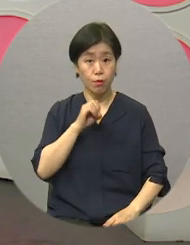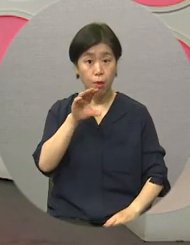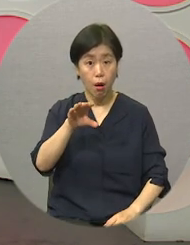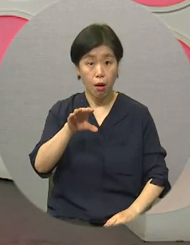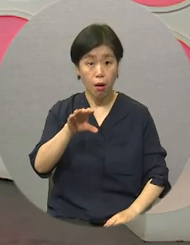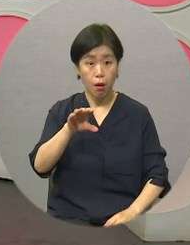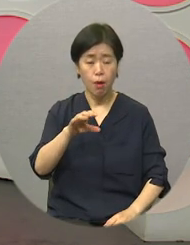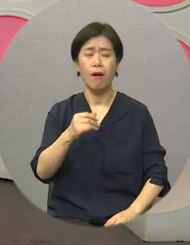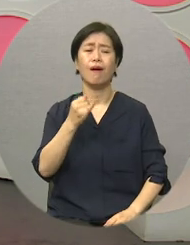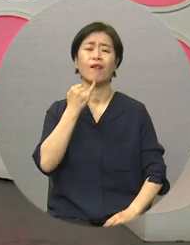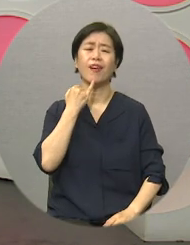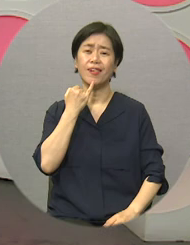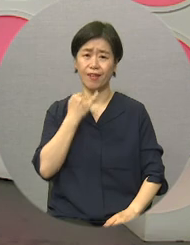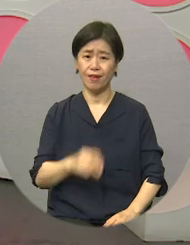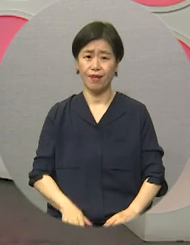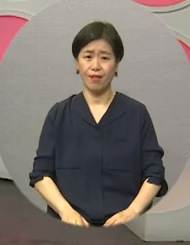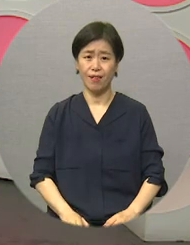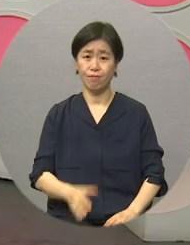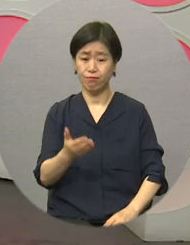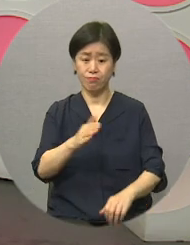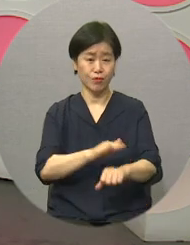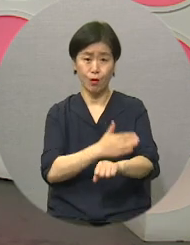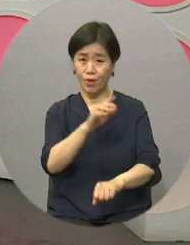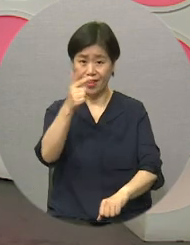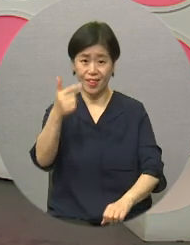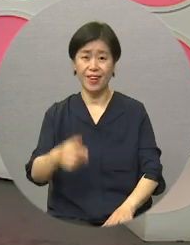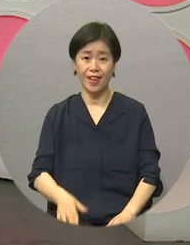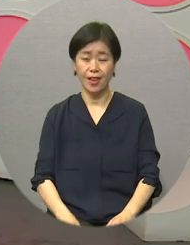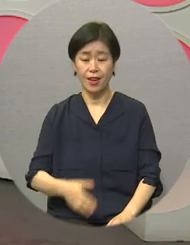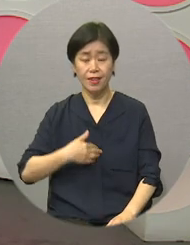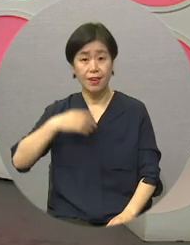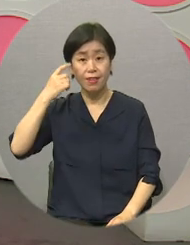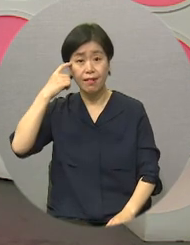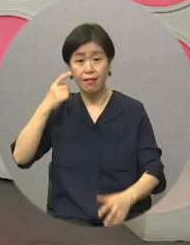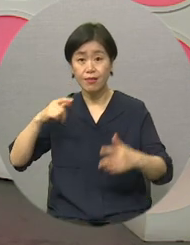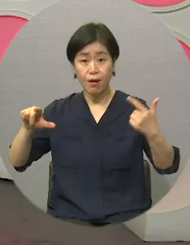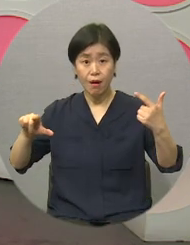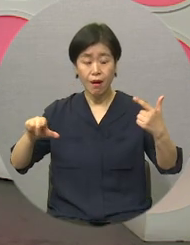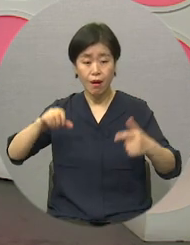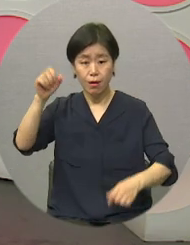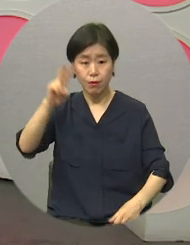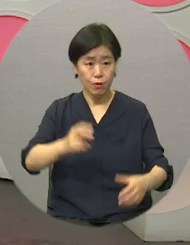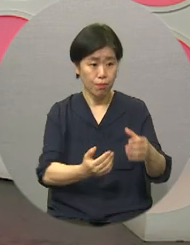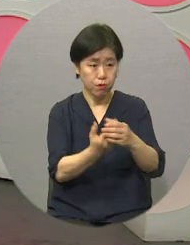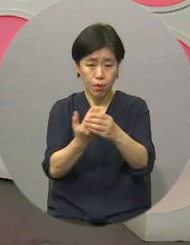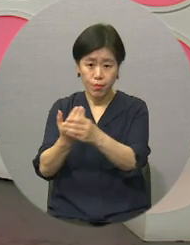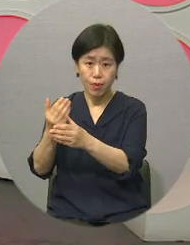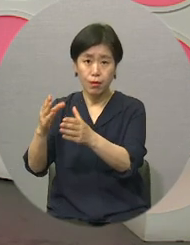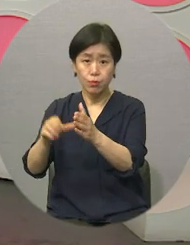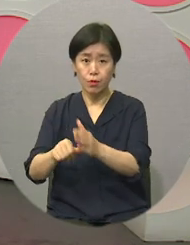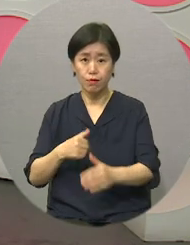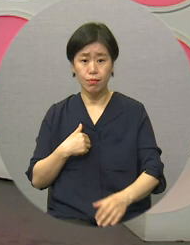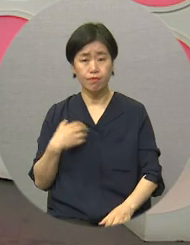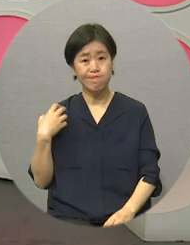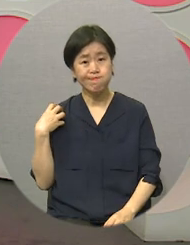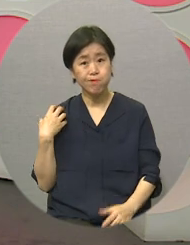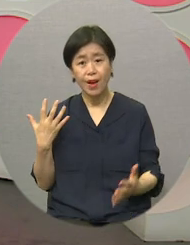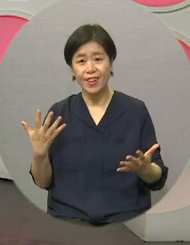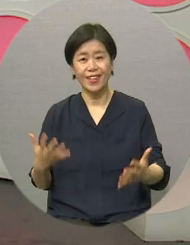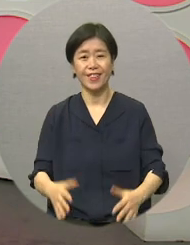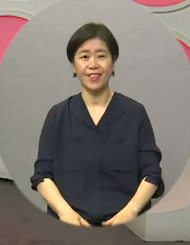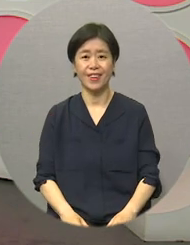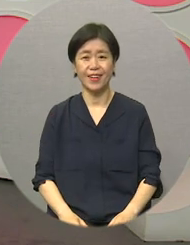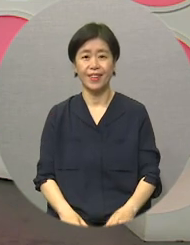죄냐고 아니거든요 나의 의지와 상관없는 일들이 일어나는 것은 잠시 얘기를 꺼내면